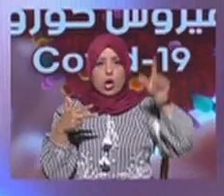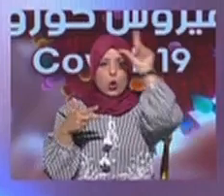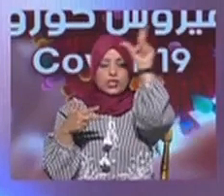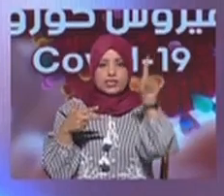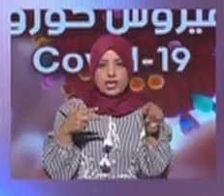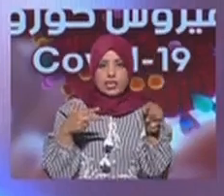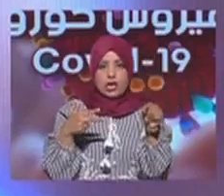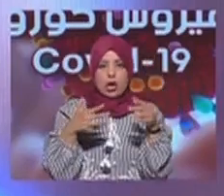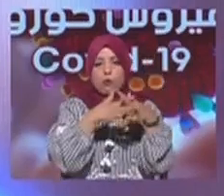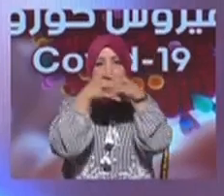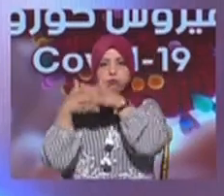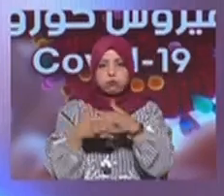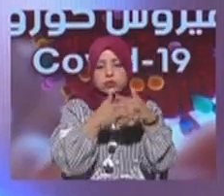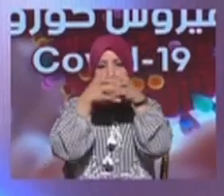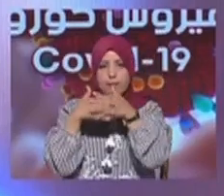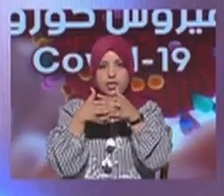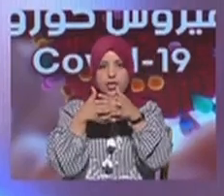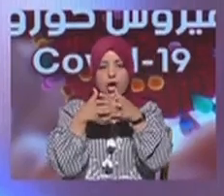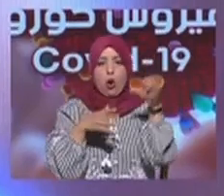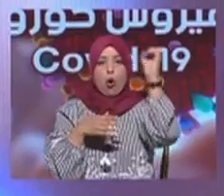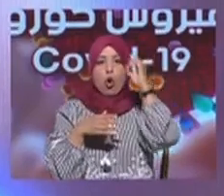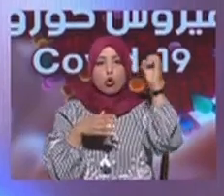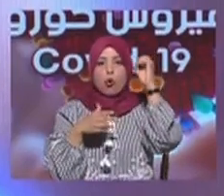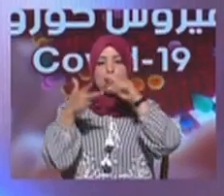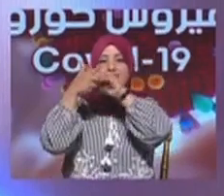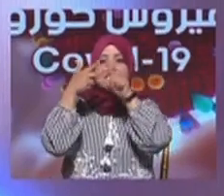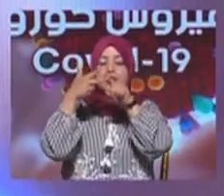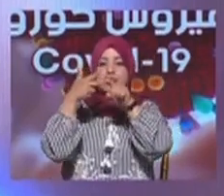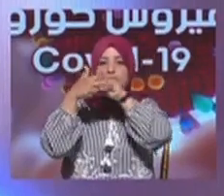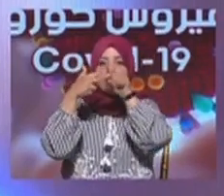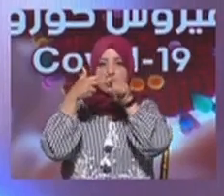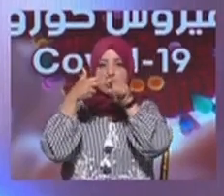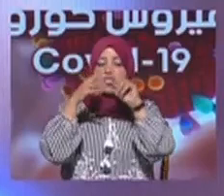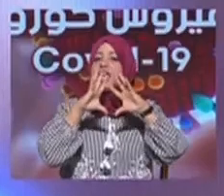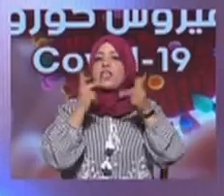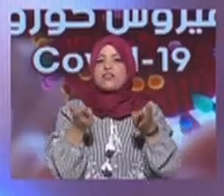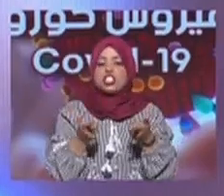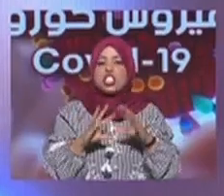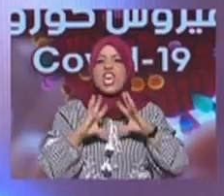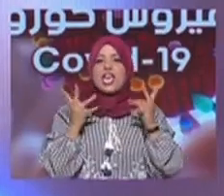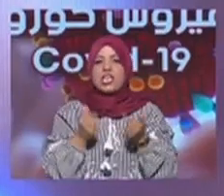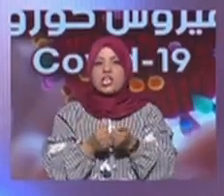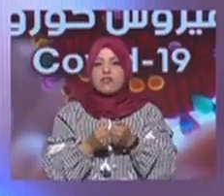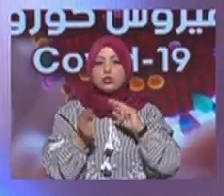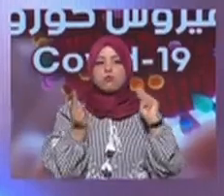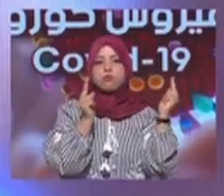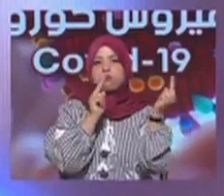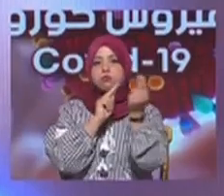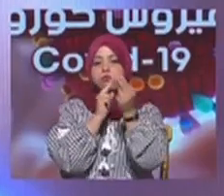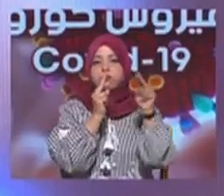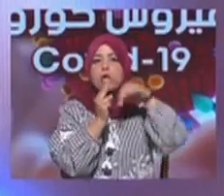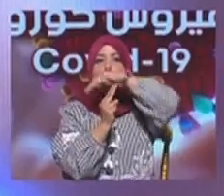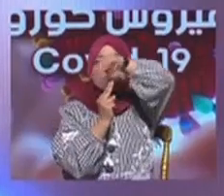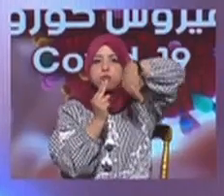هذيا التسلسل الجيني زاد يعطينا فكره على الترانسميسيون تاع الفيروس كيفاش قاعد يدور حول العالم معناتها كيفاش نلقى انا